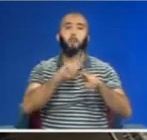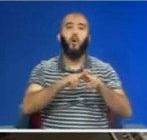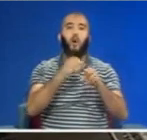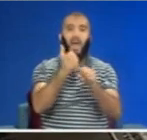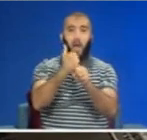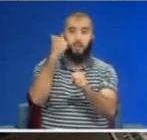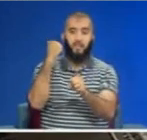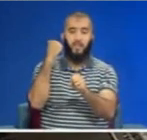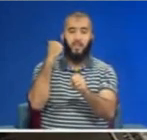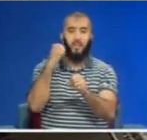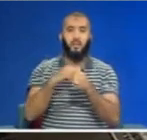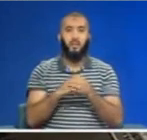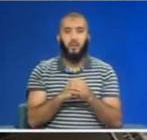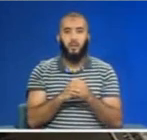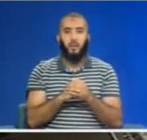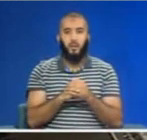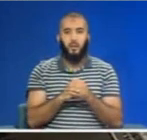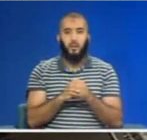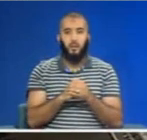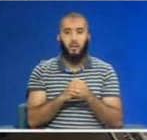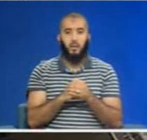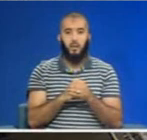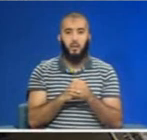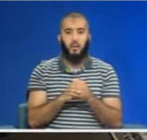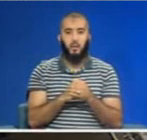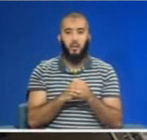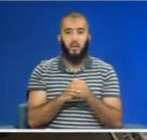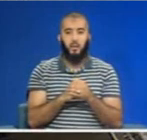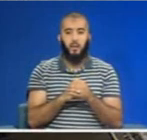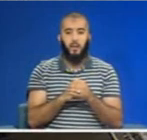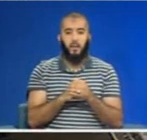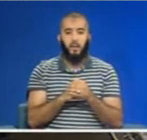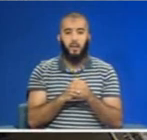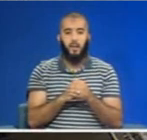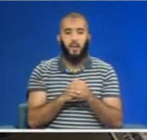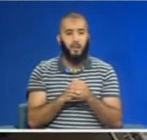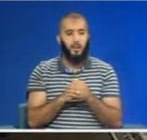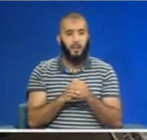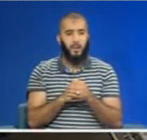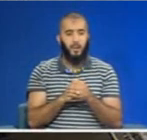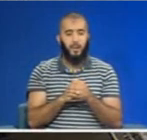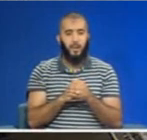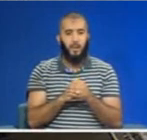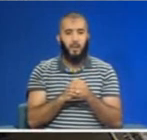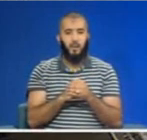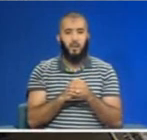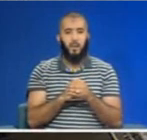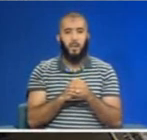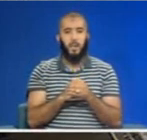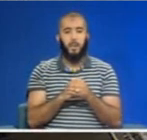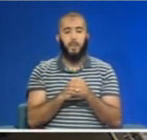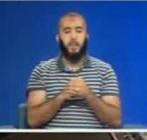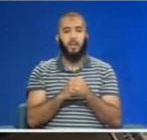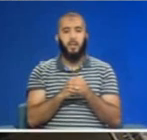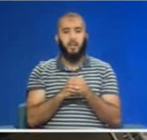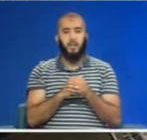نعم. وكتب واحد الموسوم تاع تراب اخي.